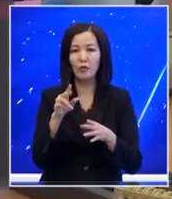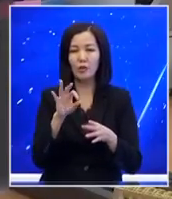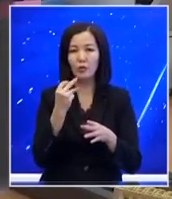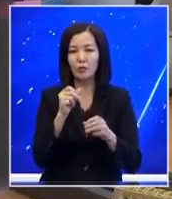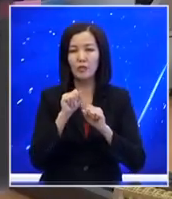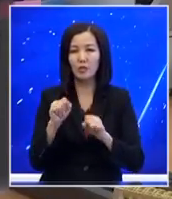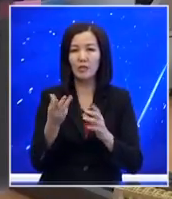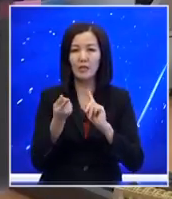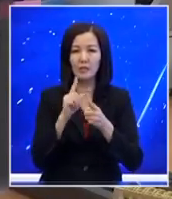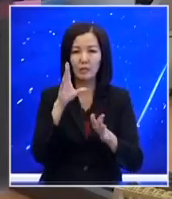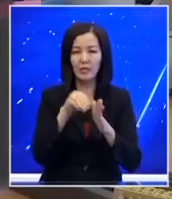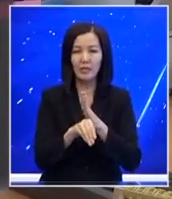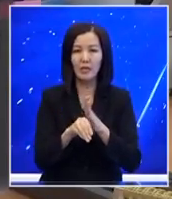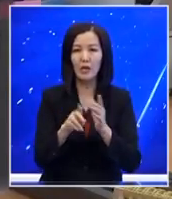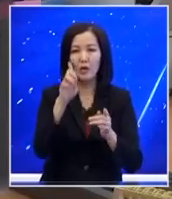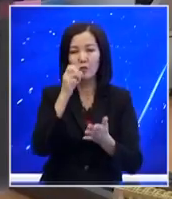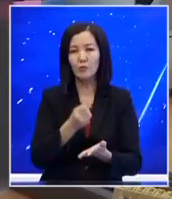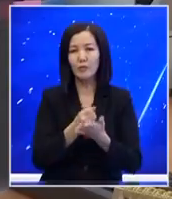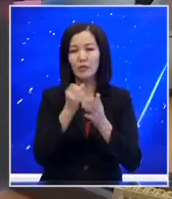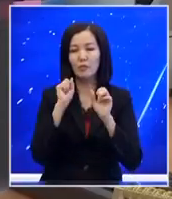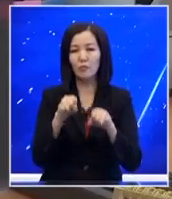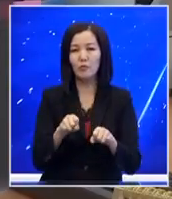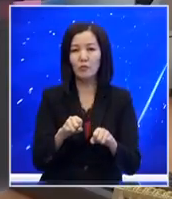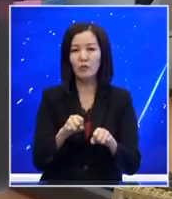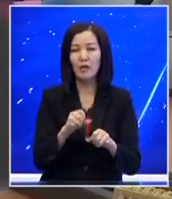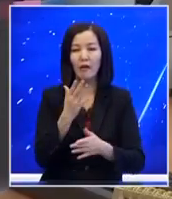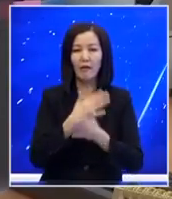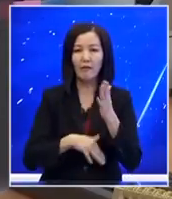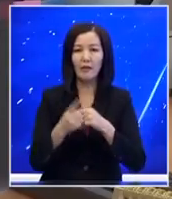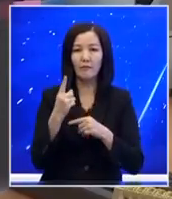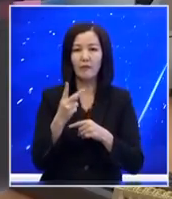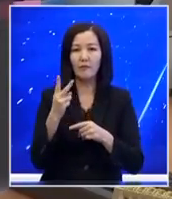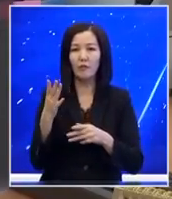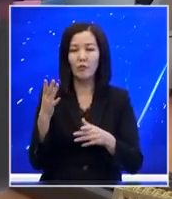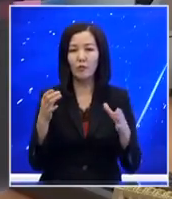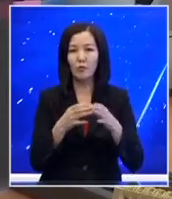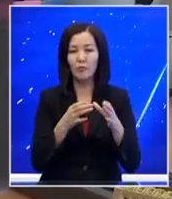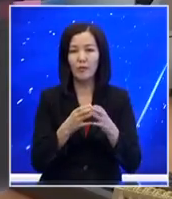внесены изменения. Теперь на эту господдержку могут рассчитывать и инвалиды 1, 2 и 3